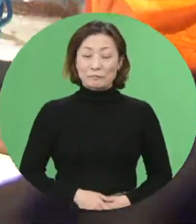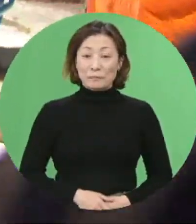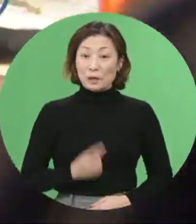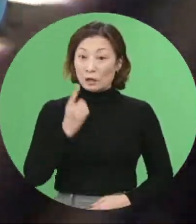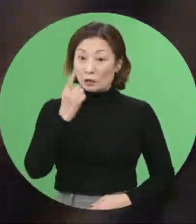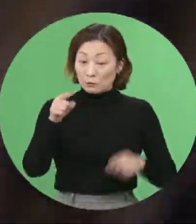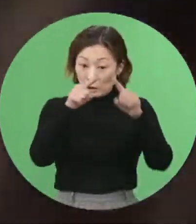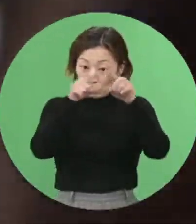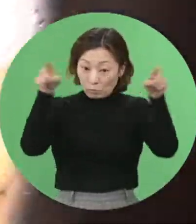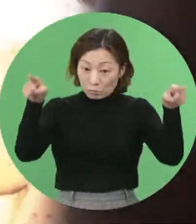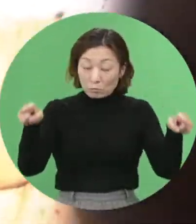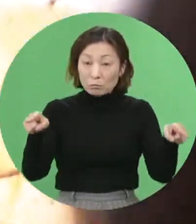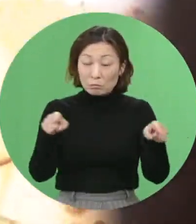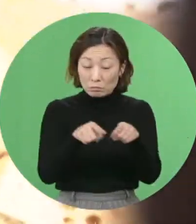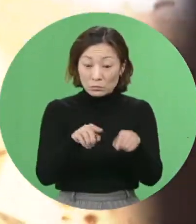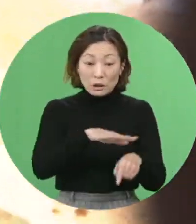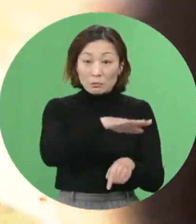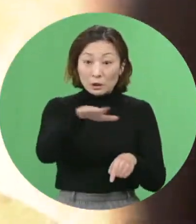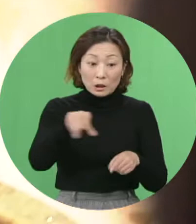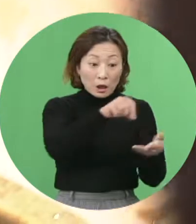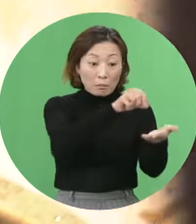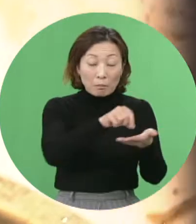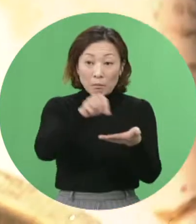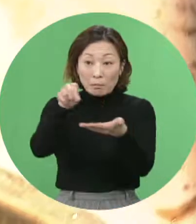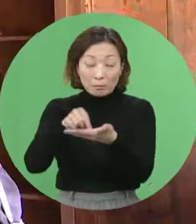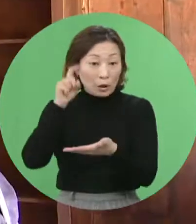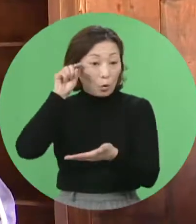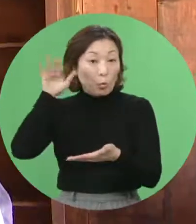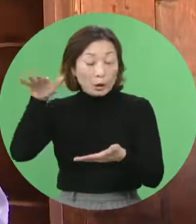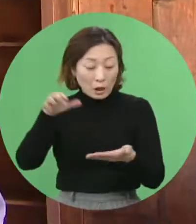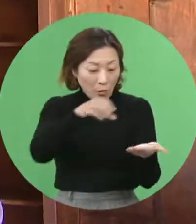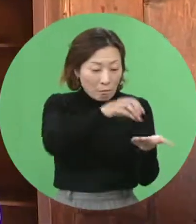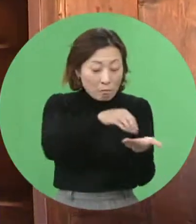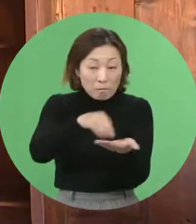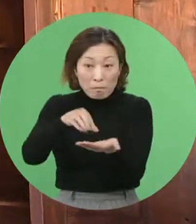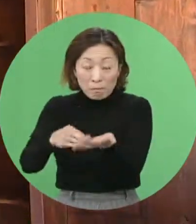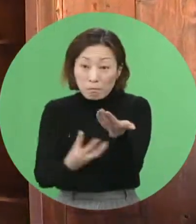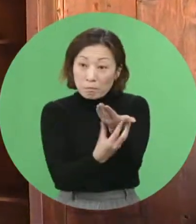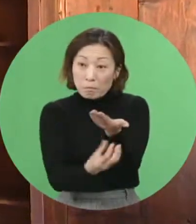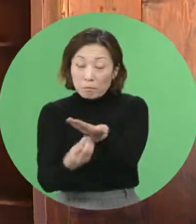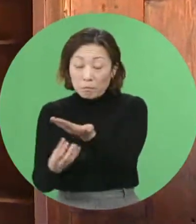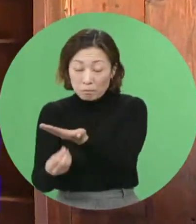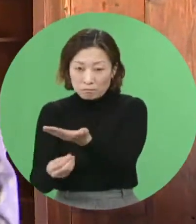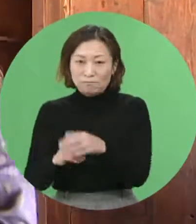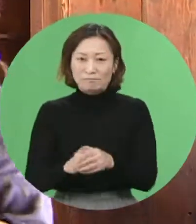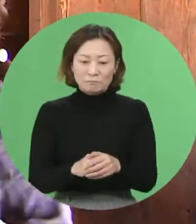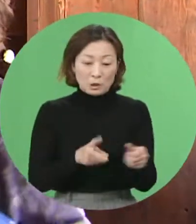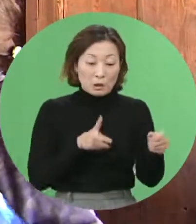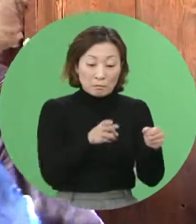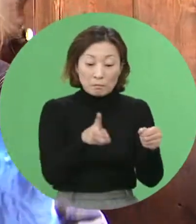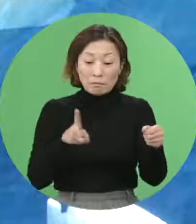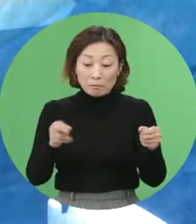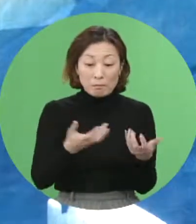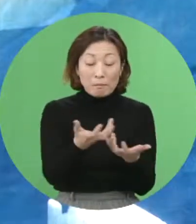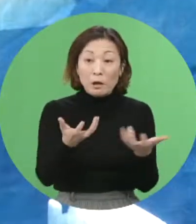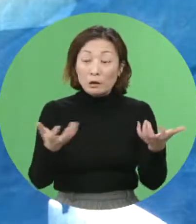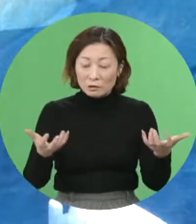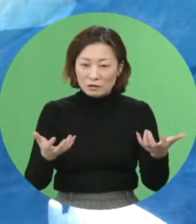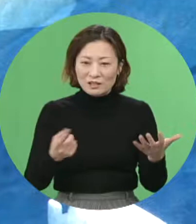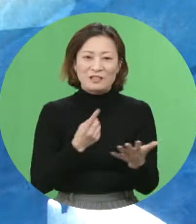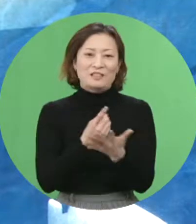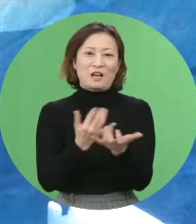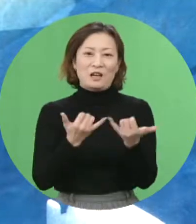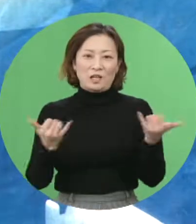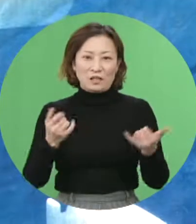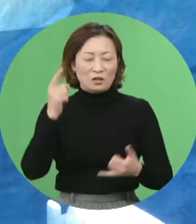一枚の布に持ち寄った思い出を並べて転写し、出来上がった布を切り分けることで参加